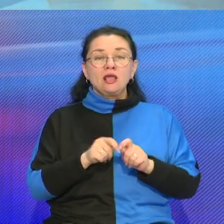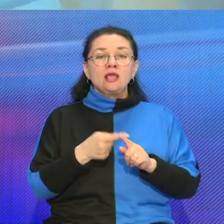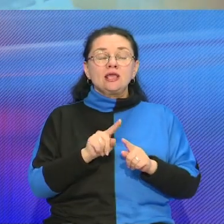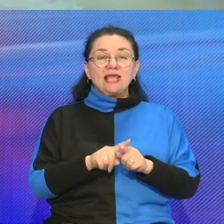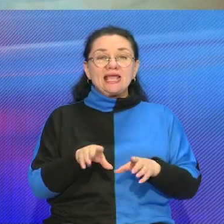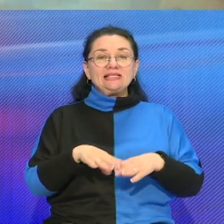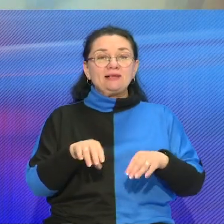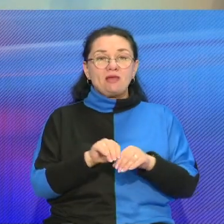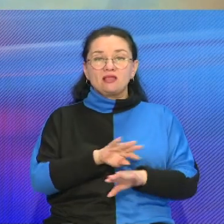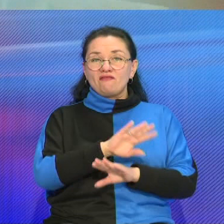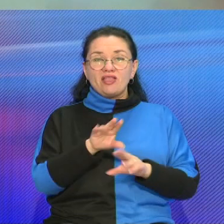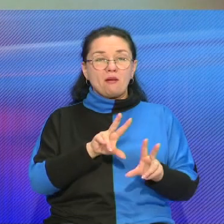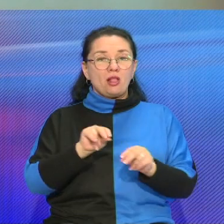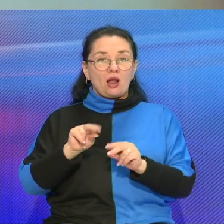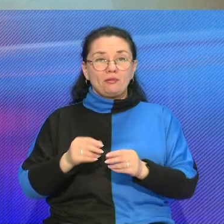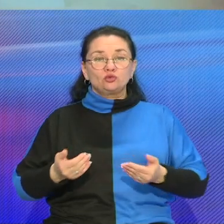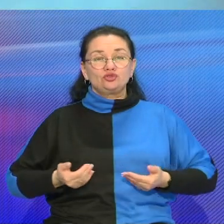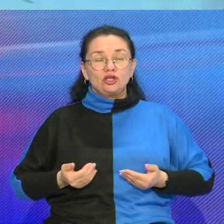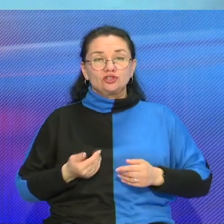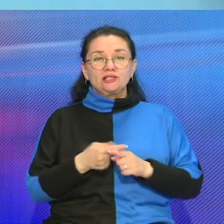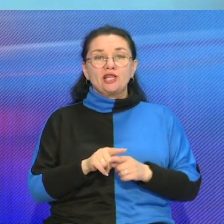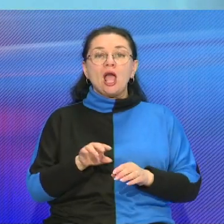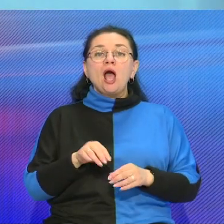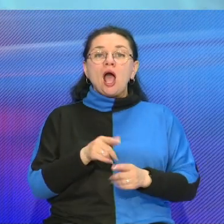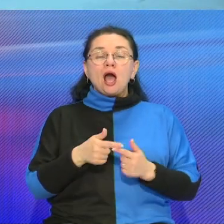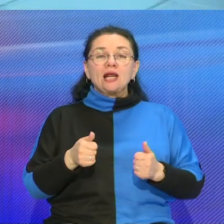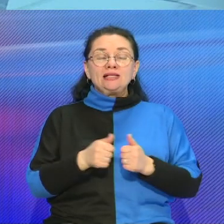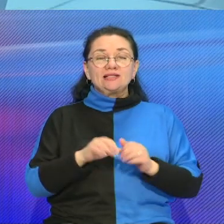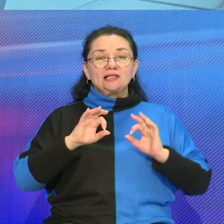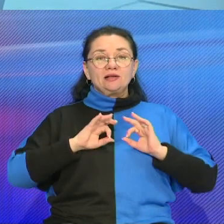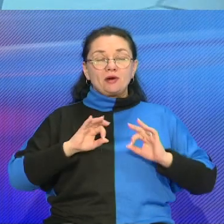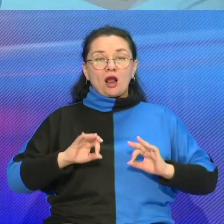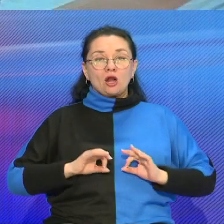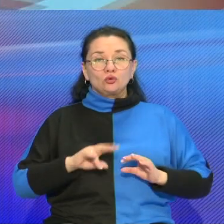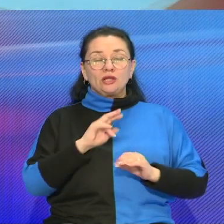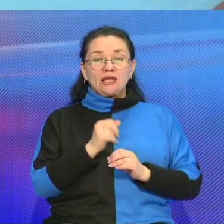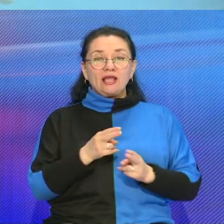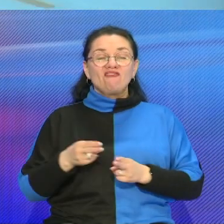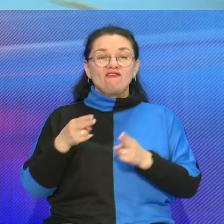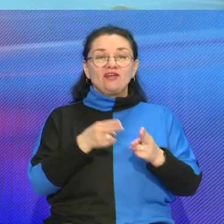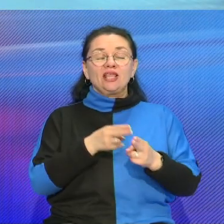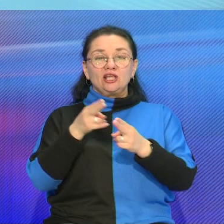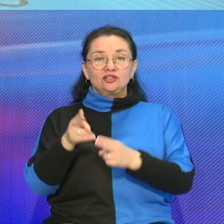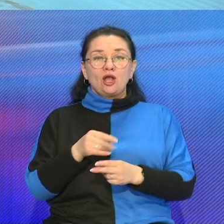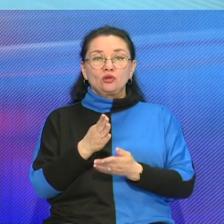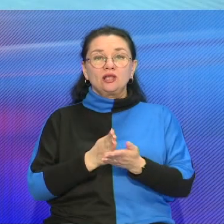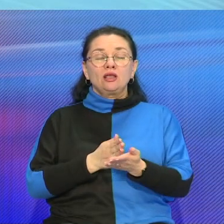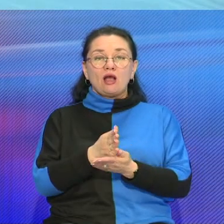сямейнага недабрабыту, якія праводзяць органы пракуратуры, выкрываюць на месцах факты недапрацовак у дадзеным напрямку.